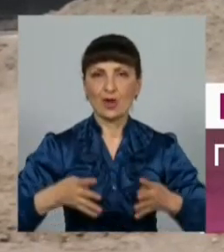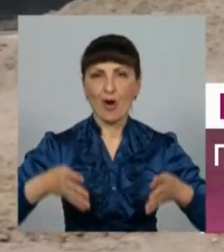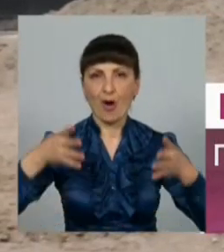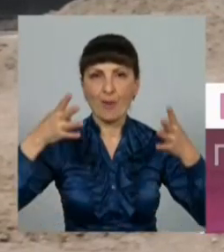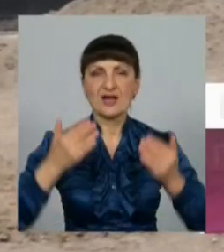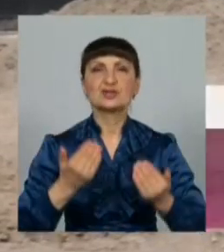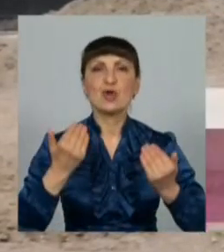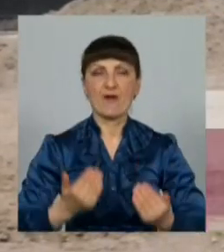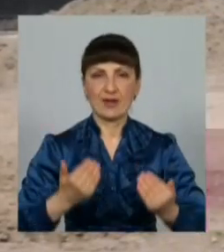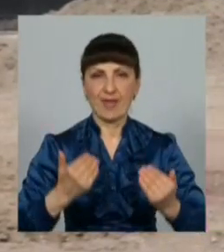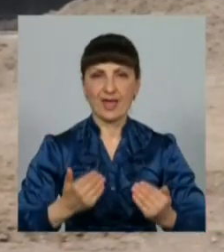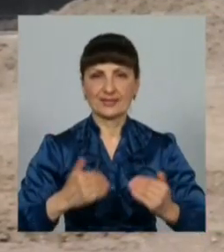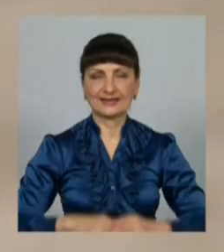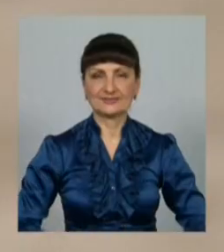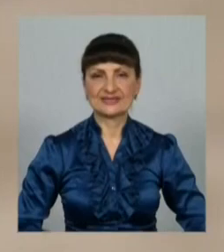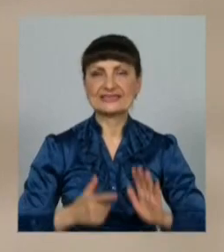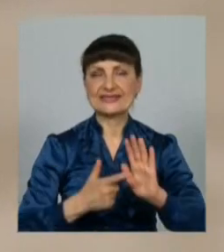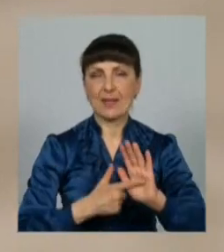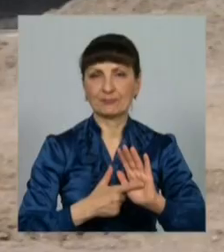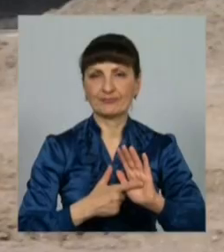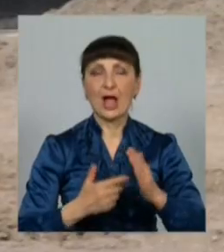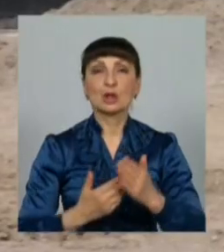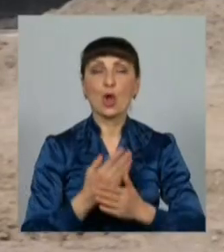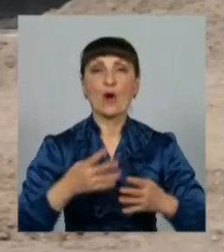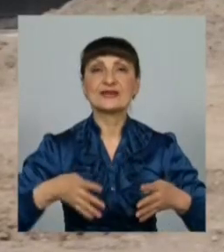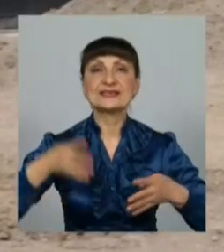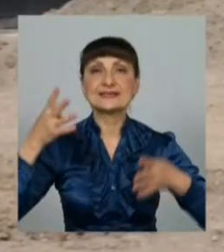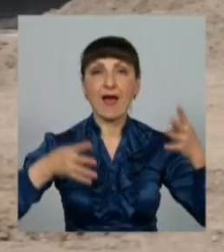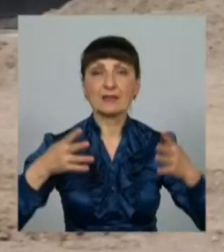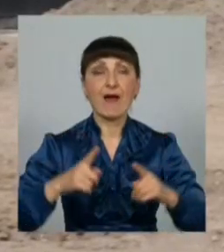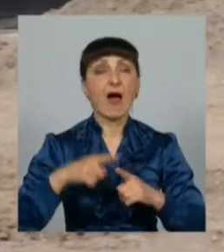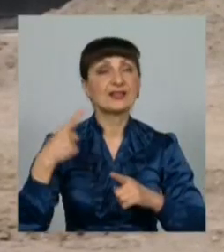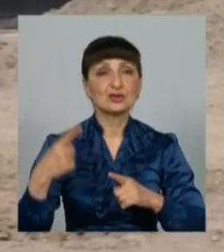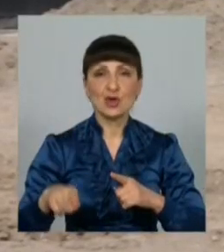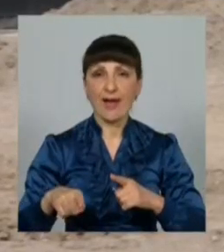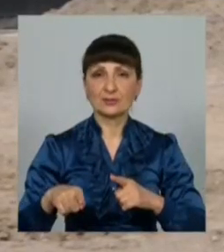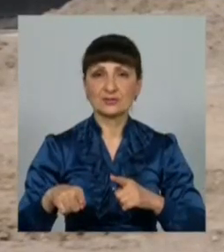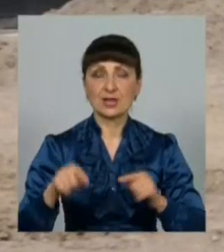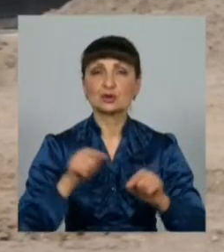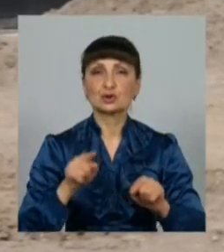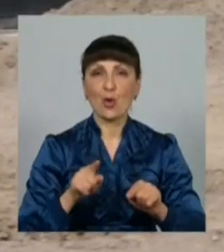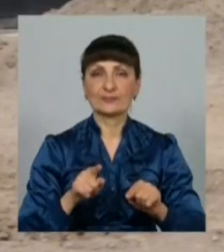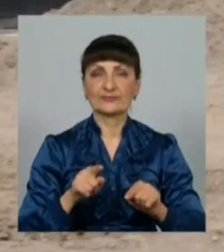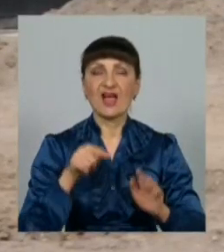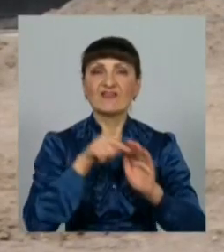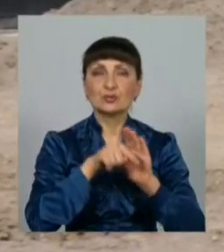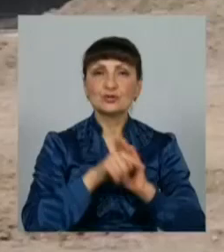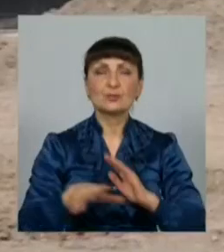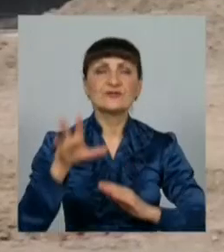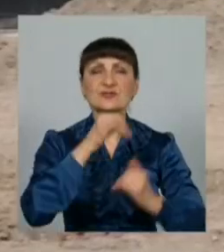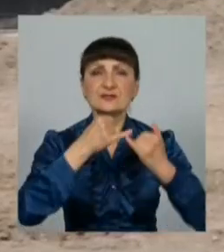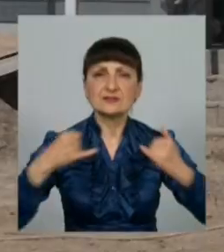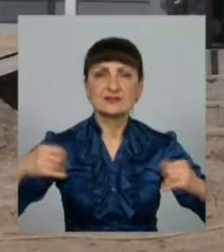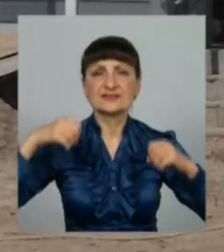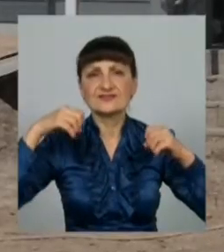7 современных жилых домов. Но новые здания отличаются тем, что внутри будут все